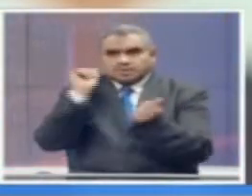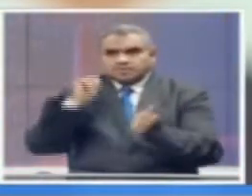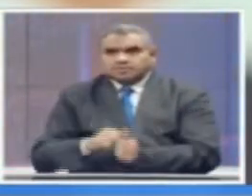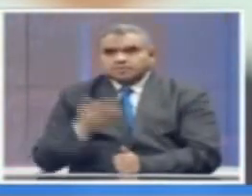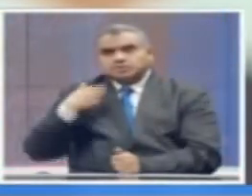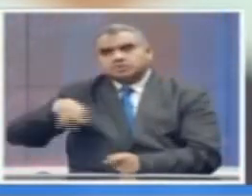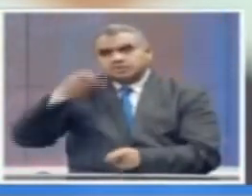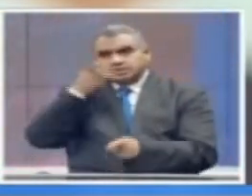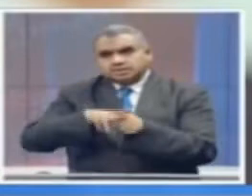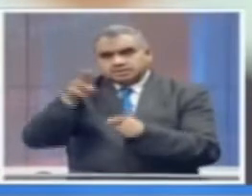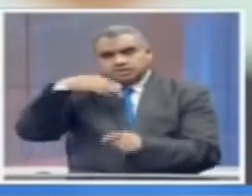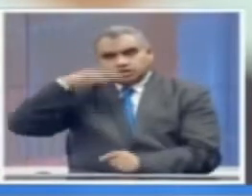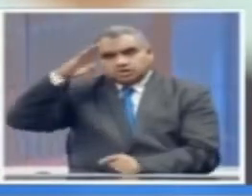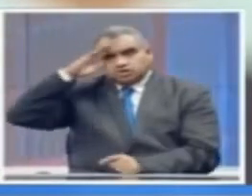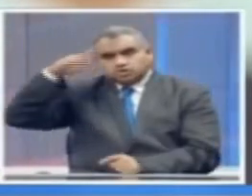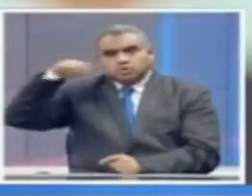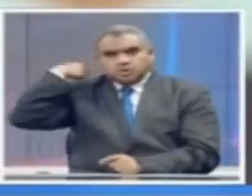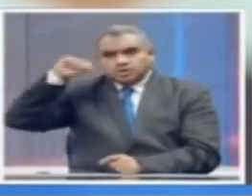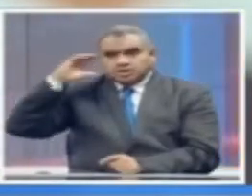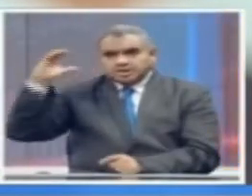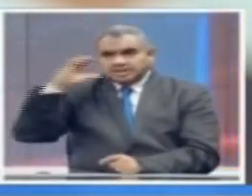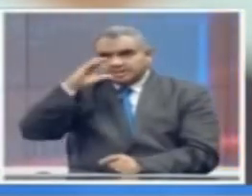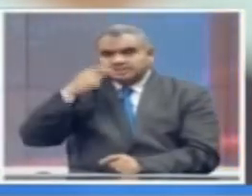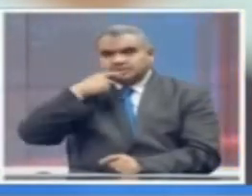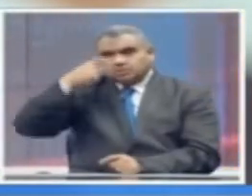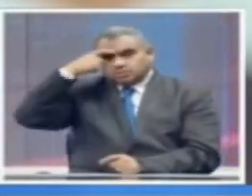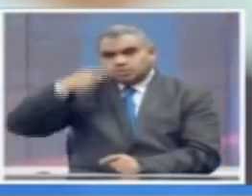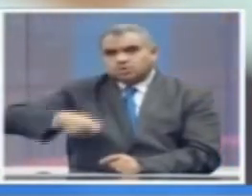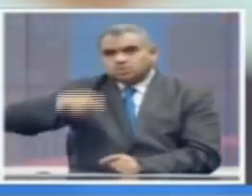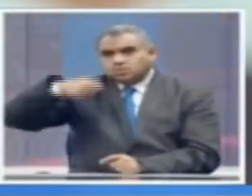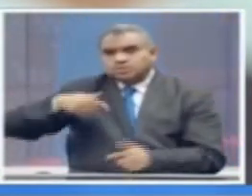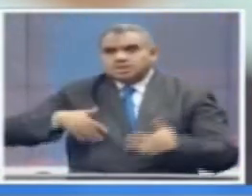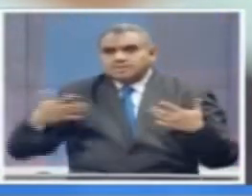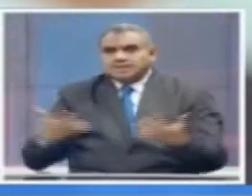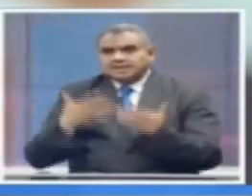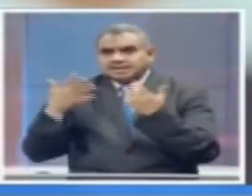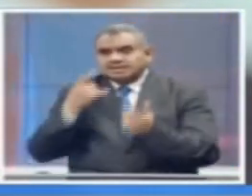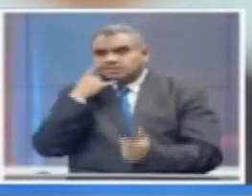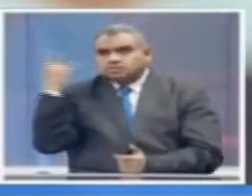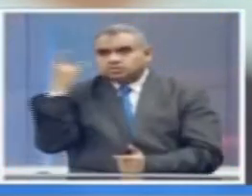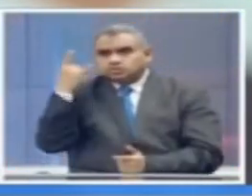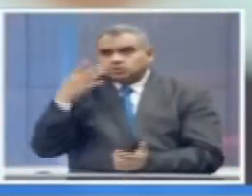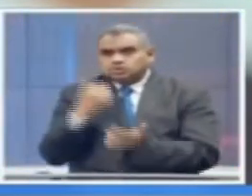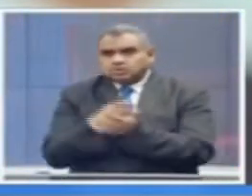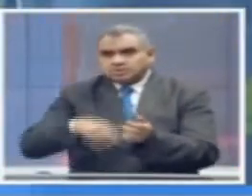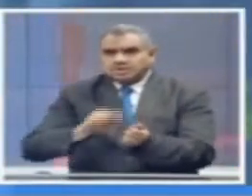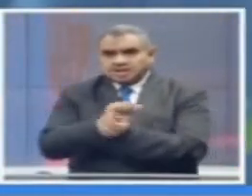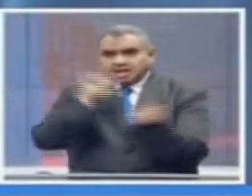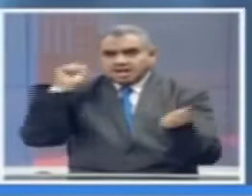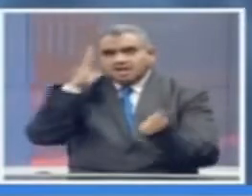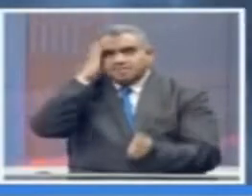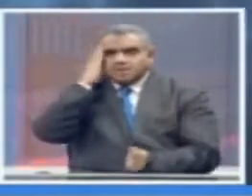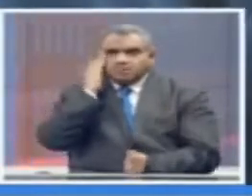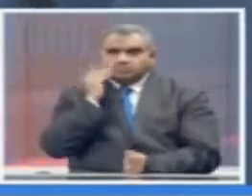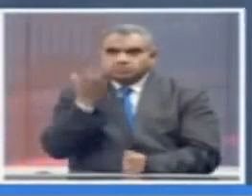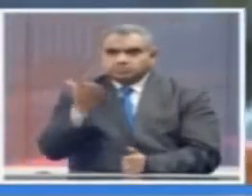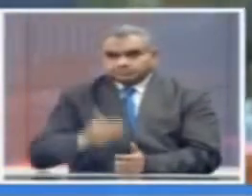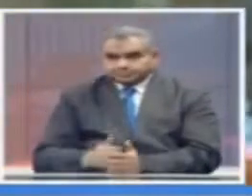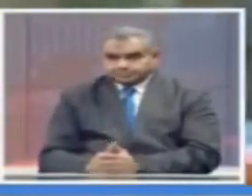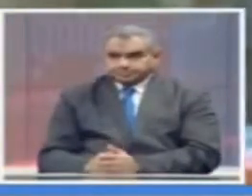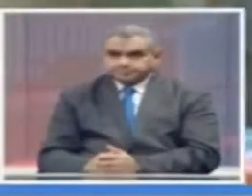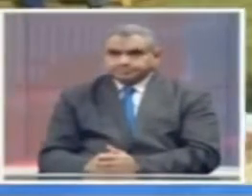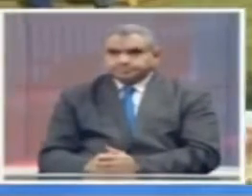بشكر السيد الرئيس عبد الفتاح السيسي وكل سنة طيبين لعيد الشرطة ومبسوطين اللي احنا خارجين في العفو.